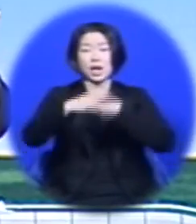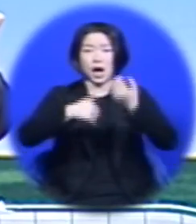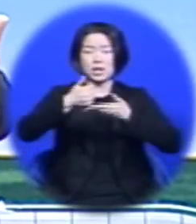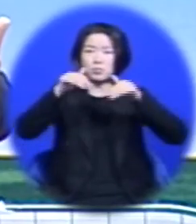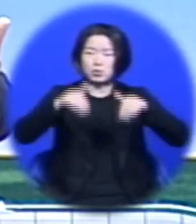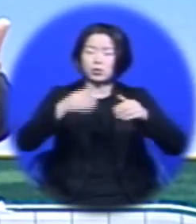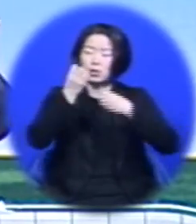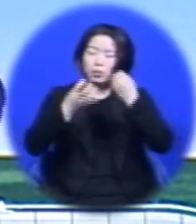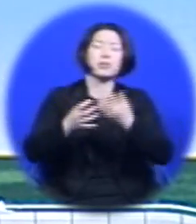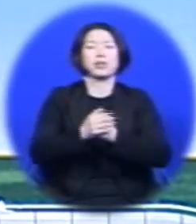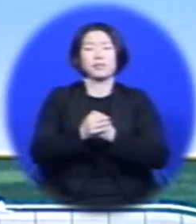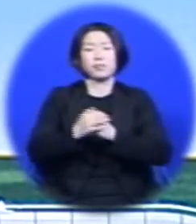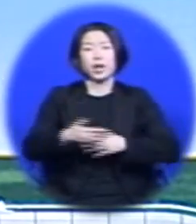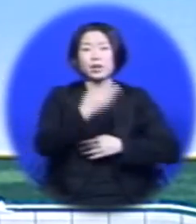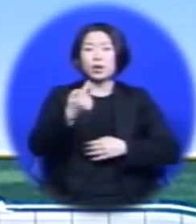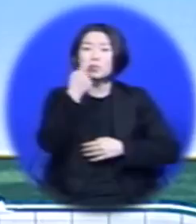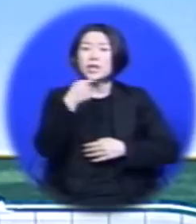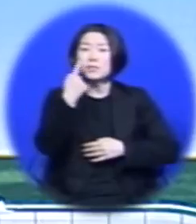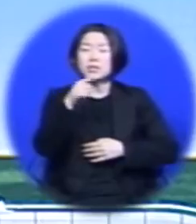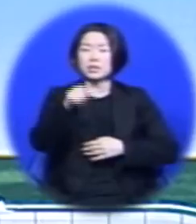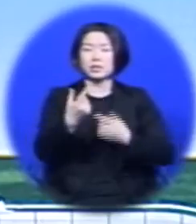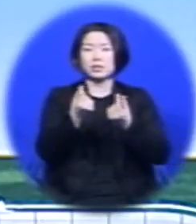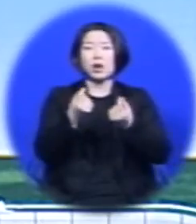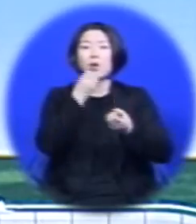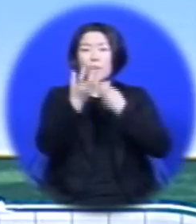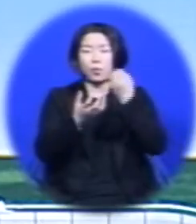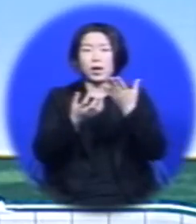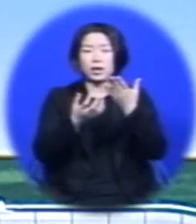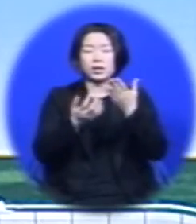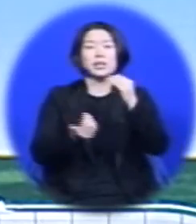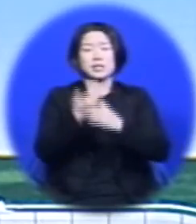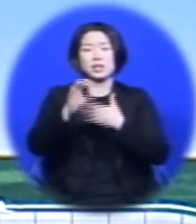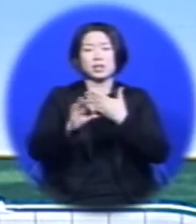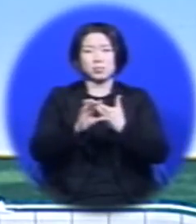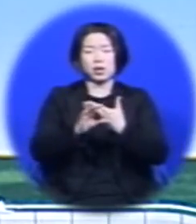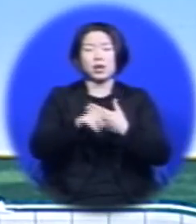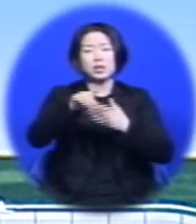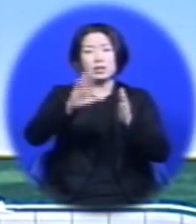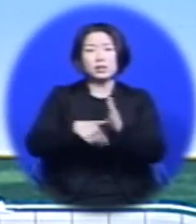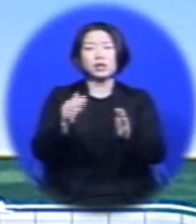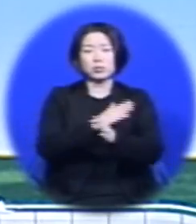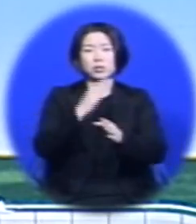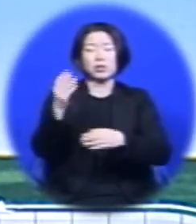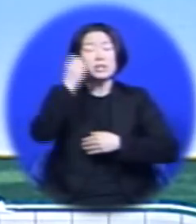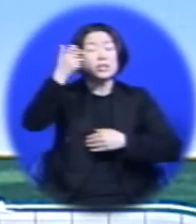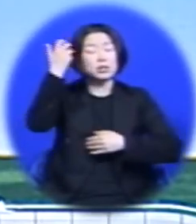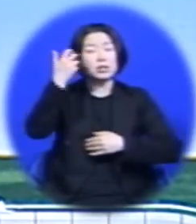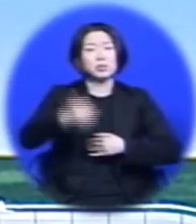종이라 여러분의 입에서 그 고백이 나오면 그때부터 성령님은 여러분을 도울 십니다